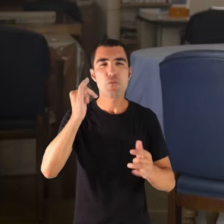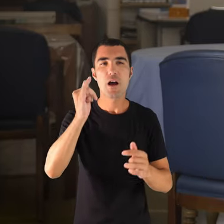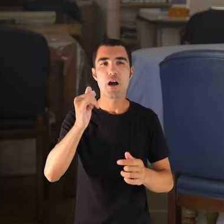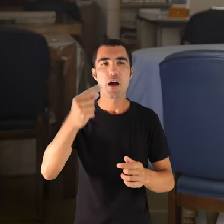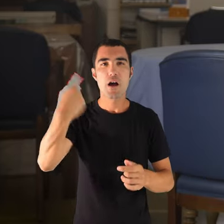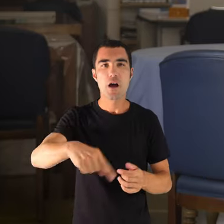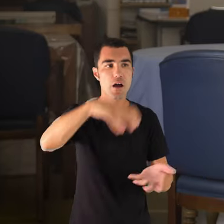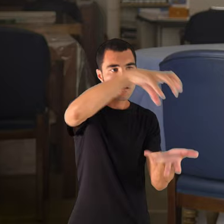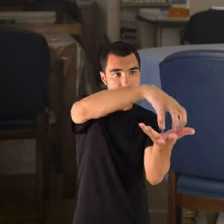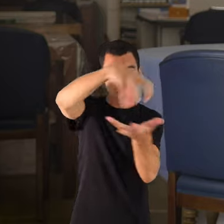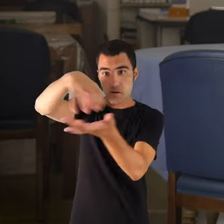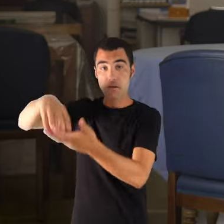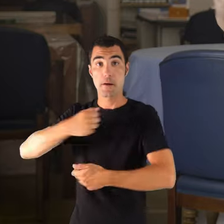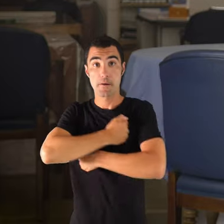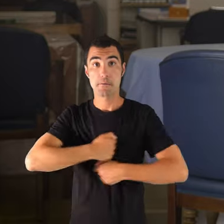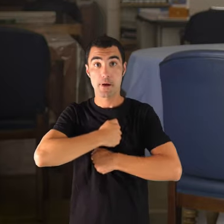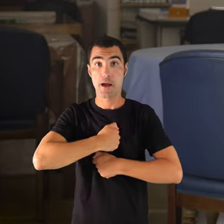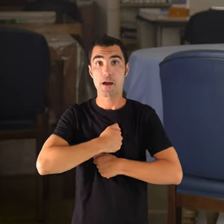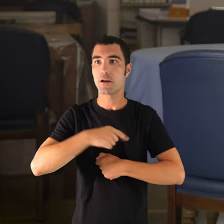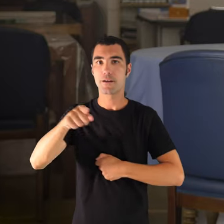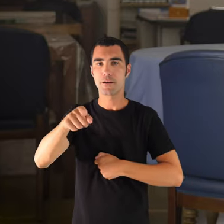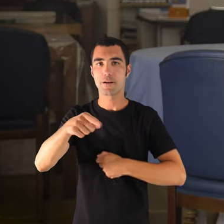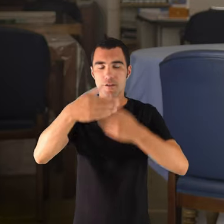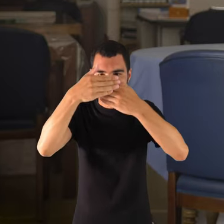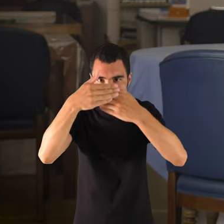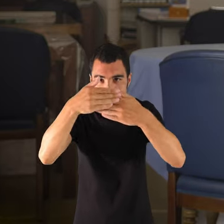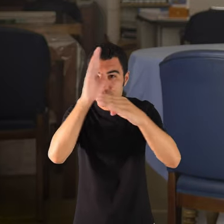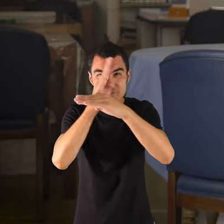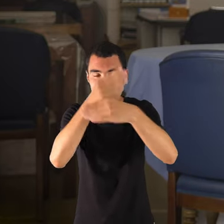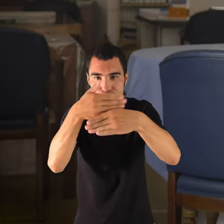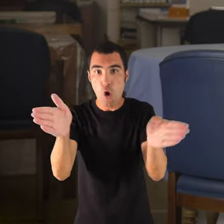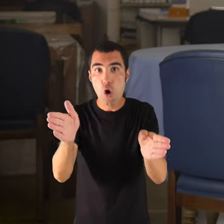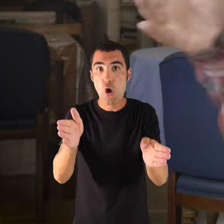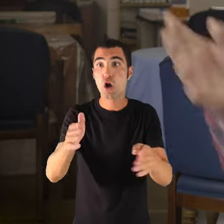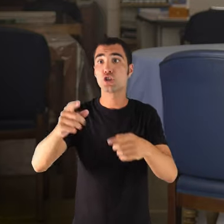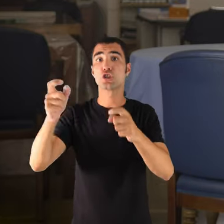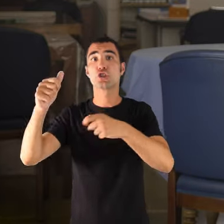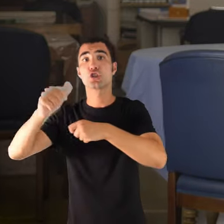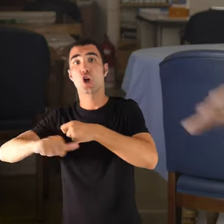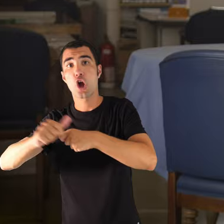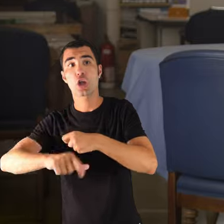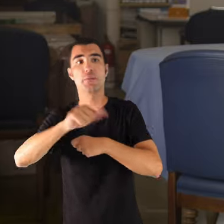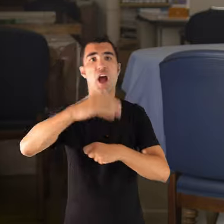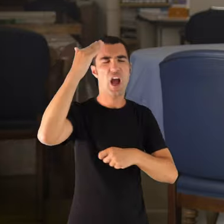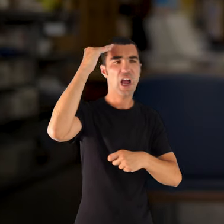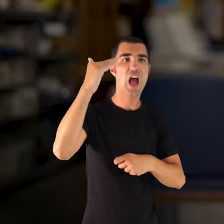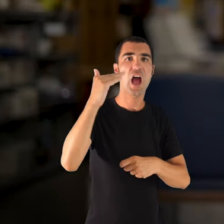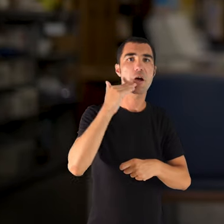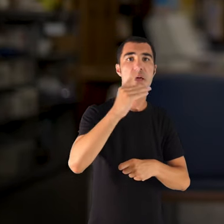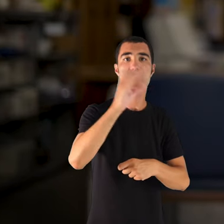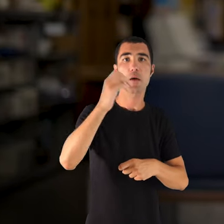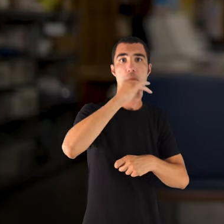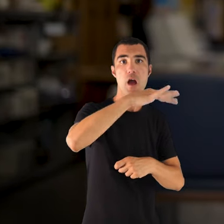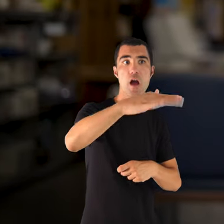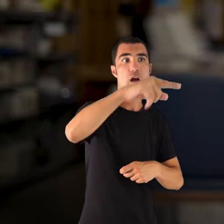bagni, e in cada casetta c'era un tanto di gente che andava a mano, e da solito, che arrivava rup, e in due minuti il barco quedava net. Mi va a